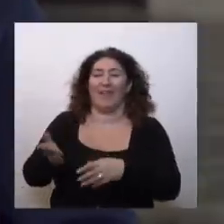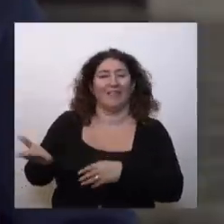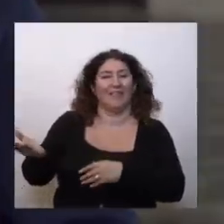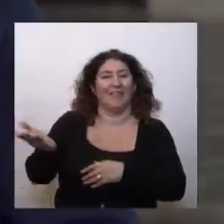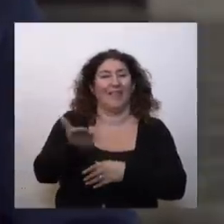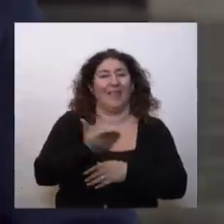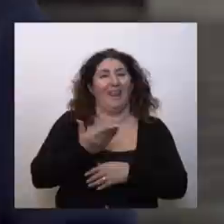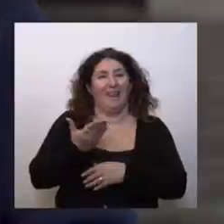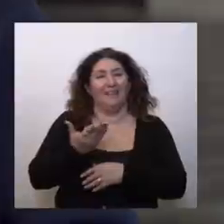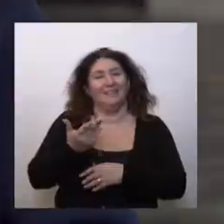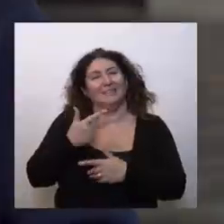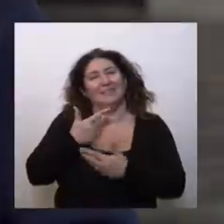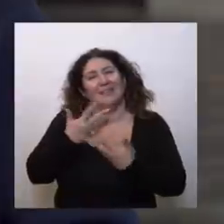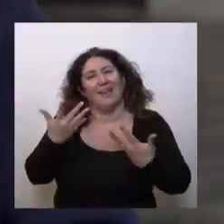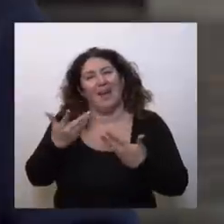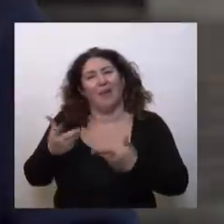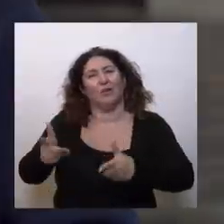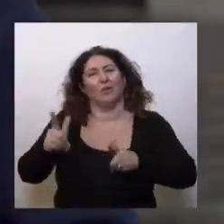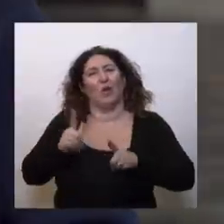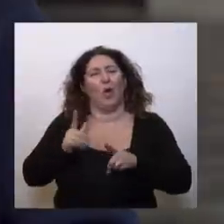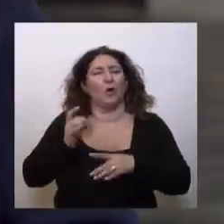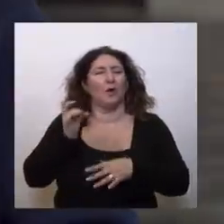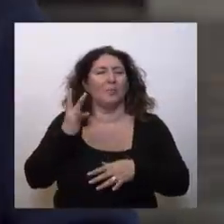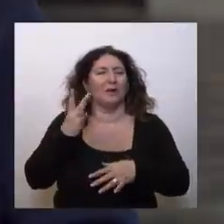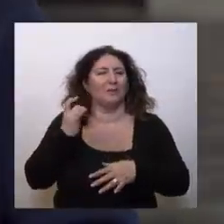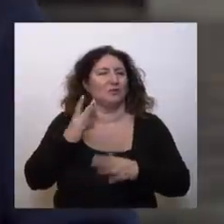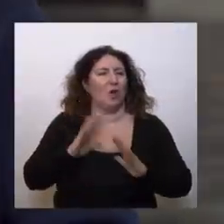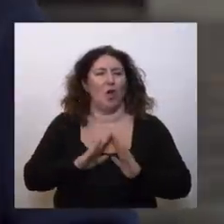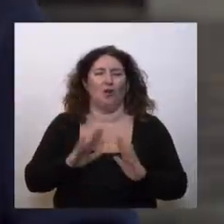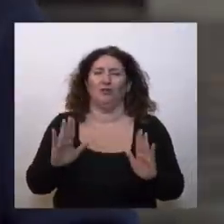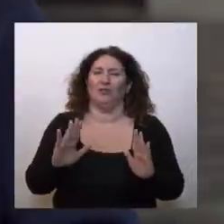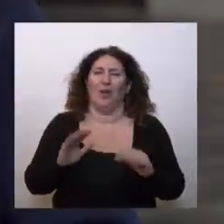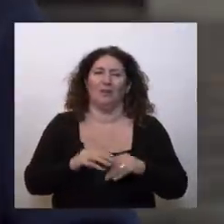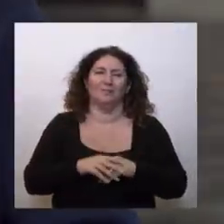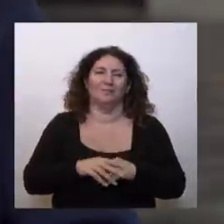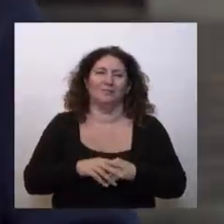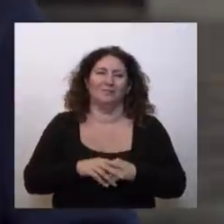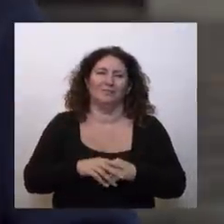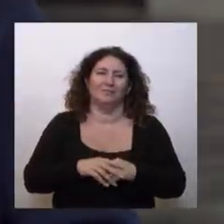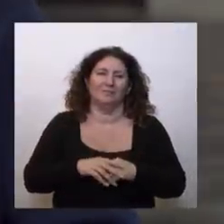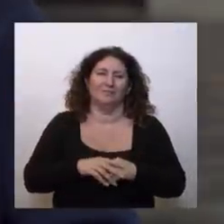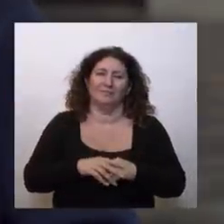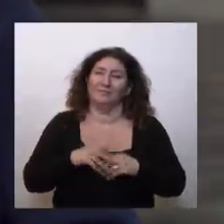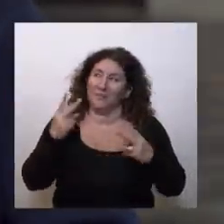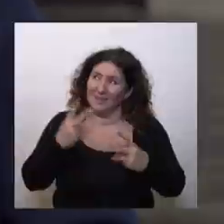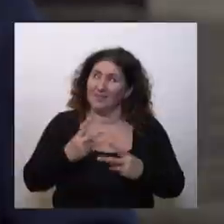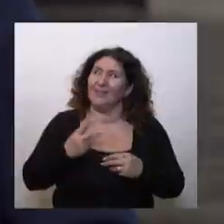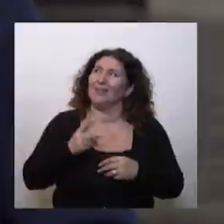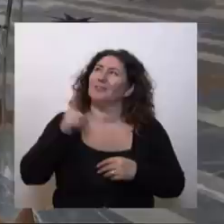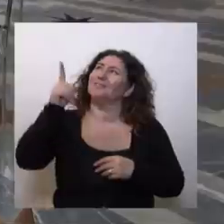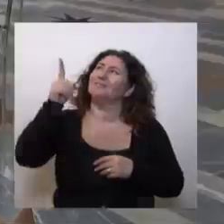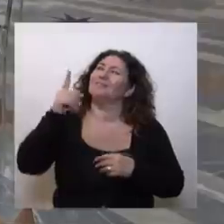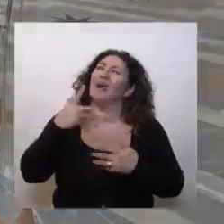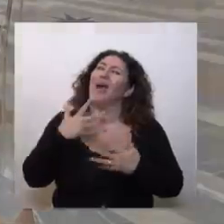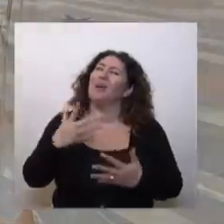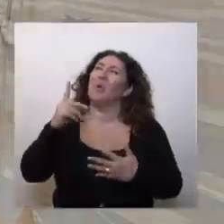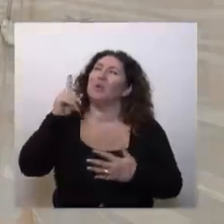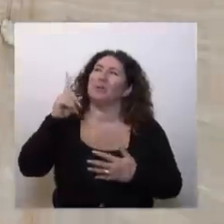tua presenza nella mia vita. Davvero, Signore, il tuo amore è per sempre.